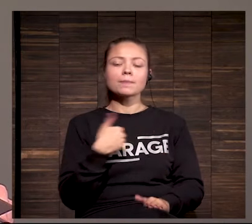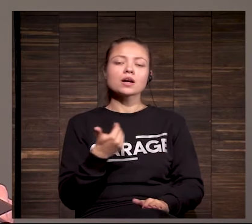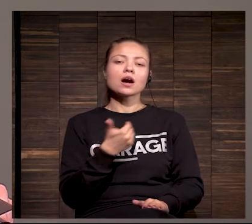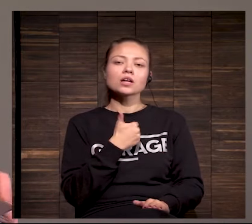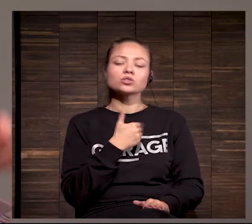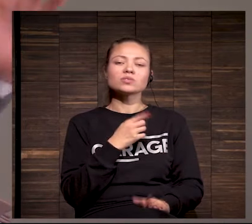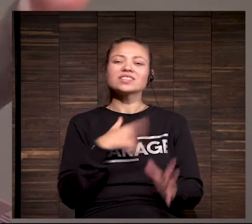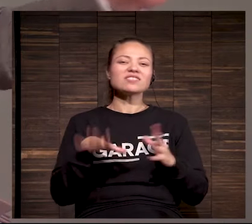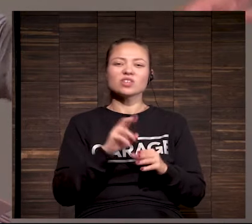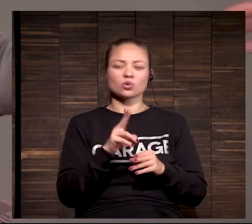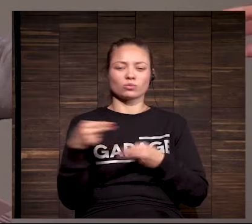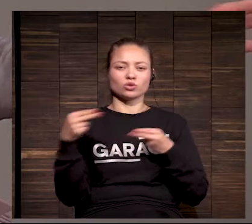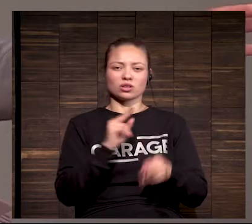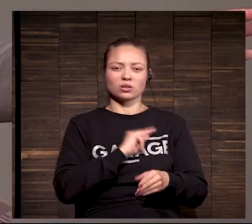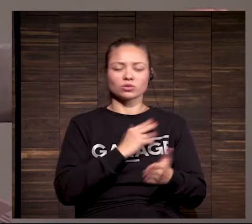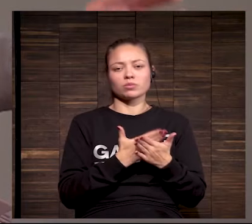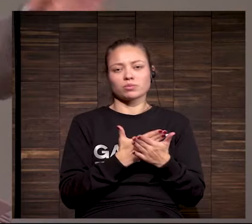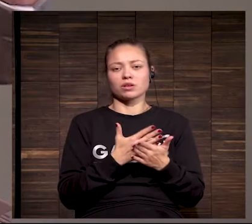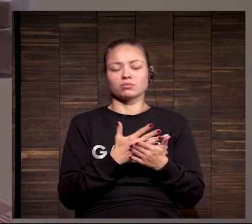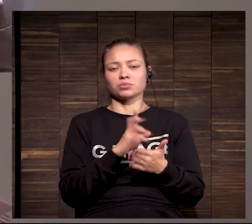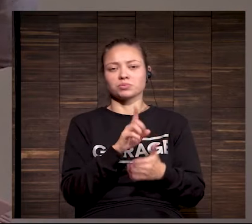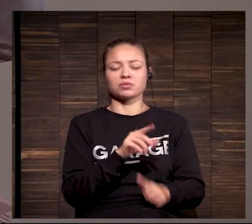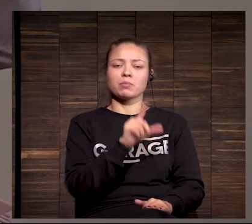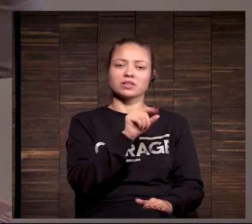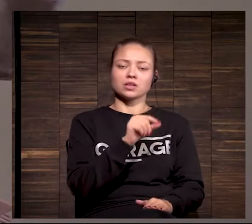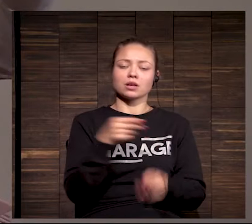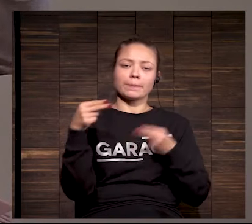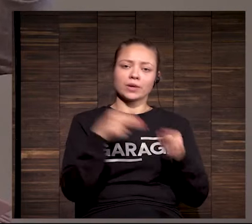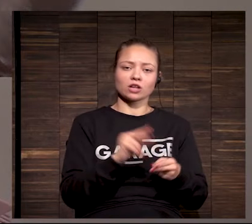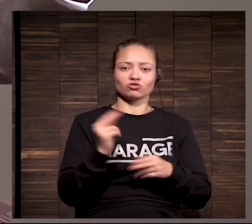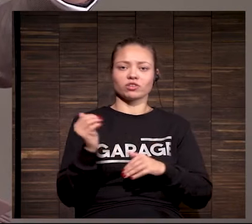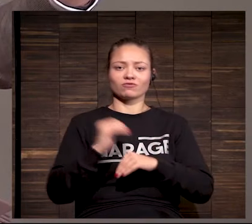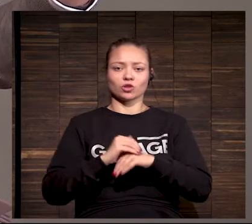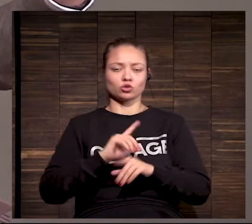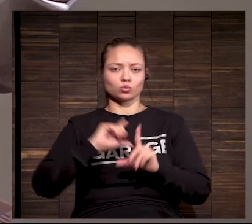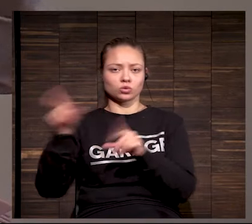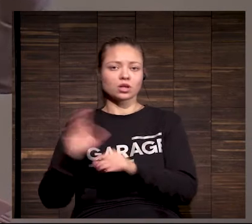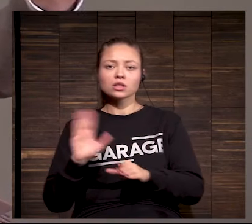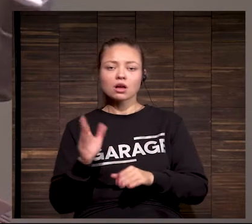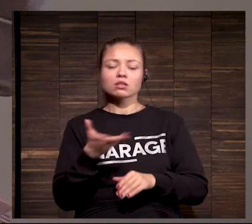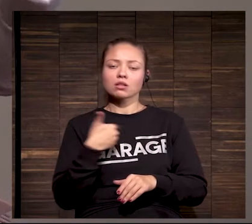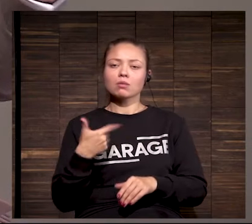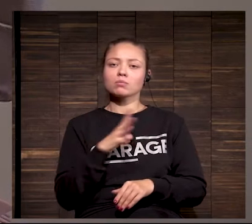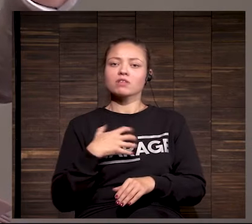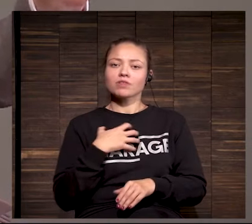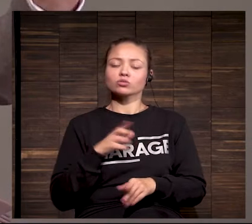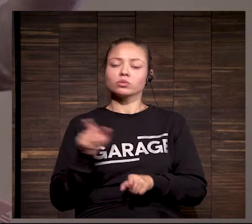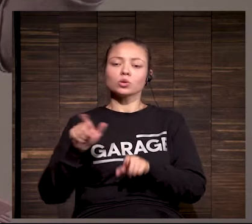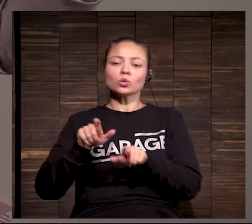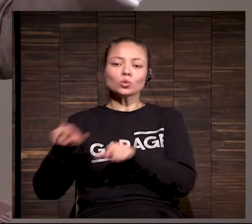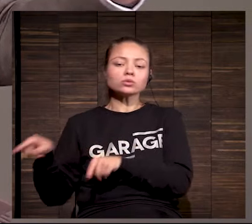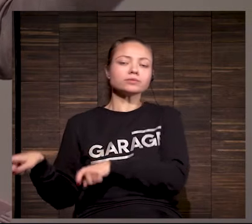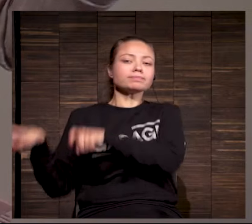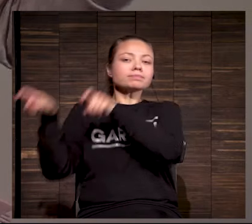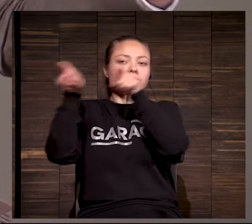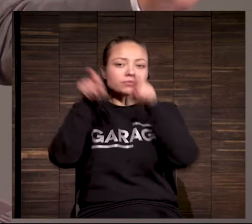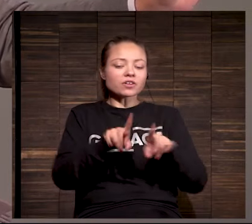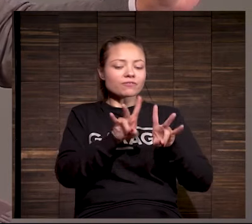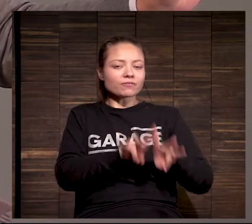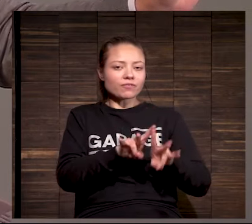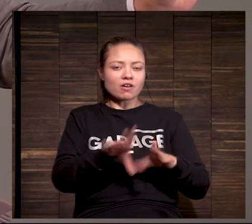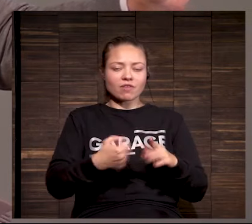приезжает работать например приезжали бы в понедельник уезжали в четверг вечером на было важно чтобы люди переехали из жили full-time в